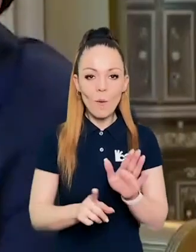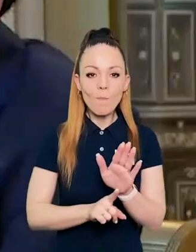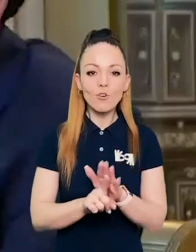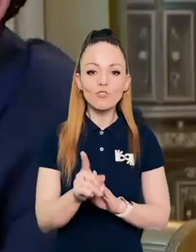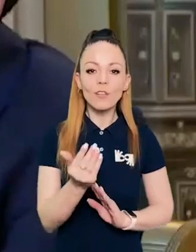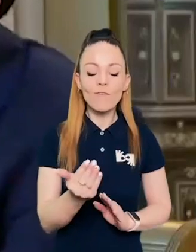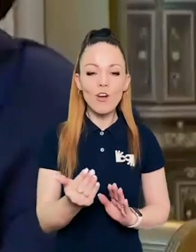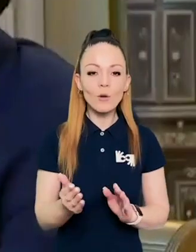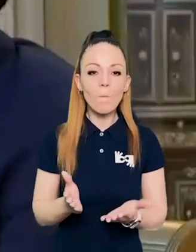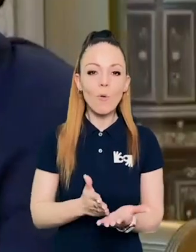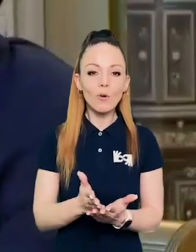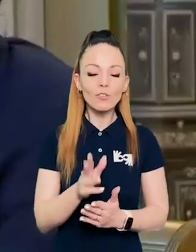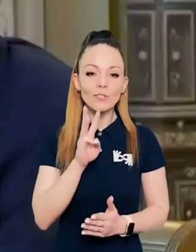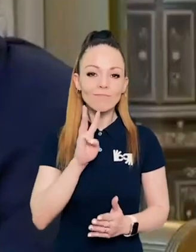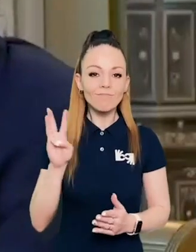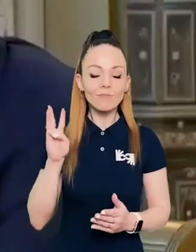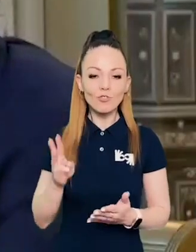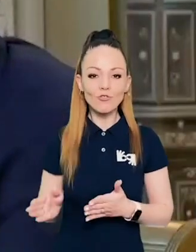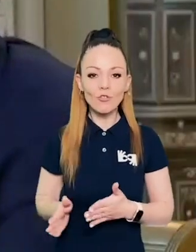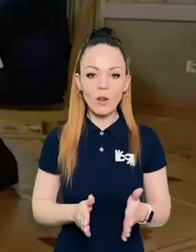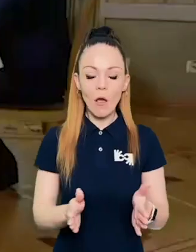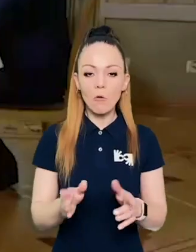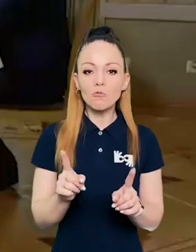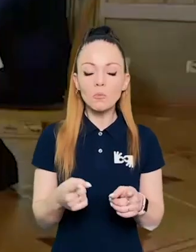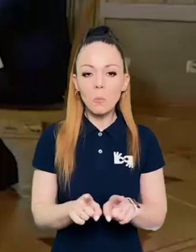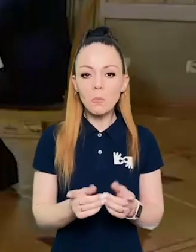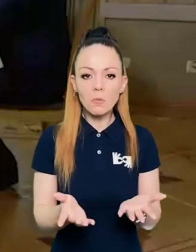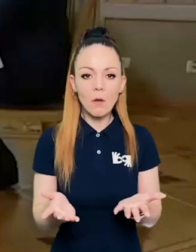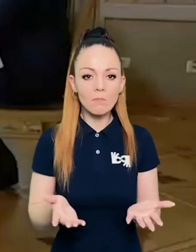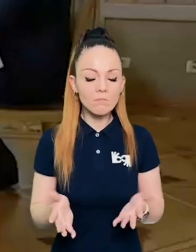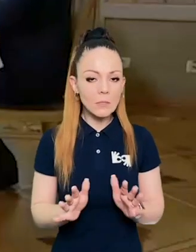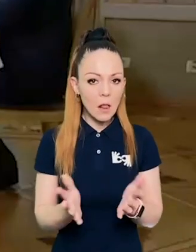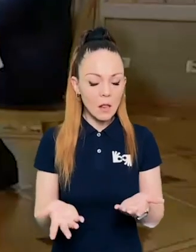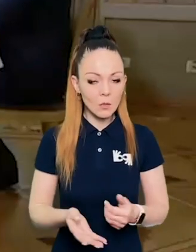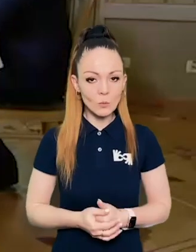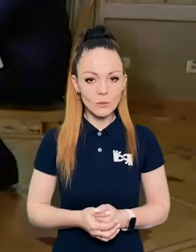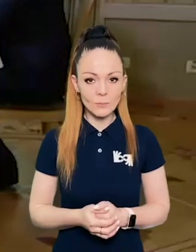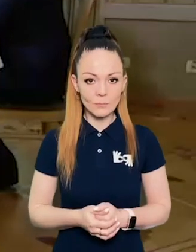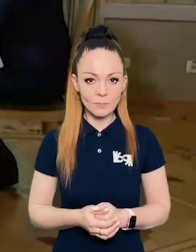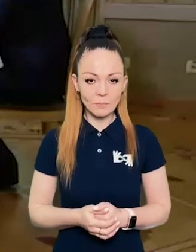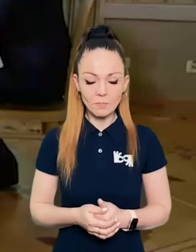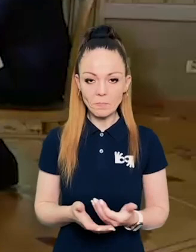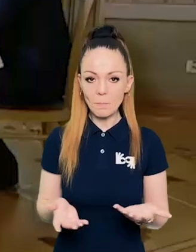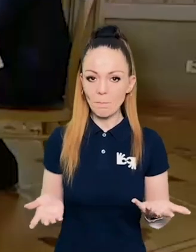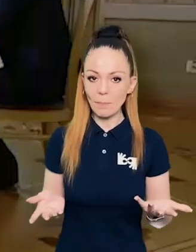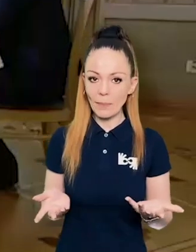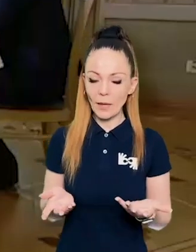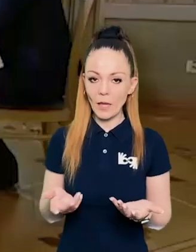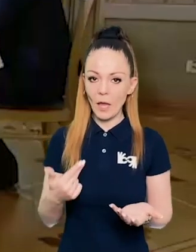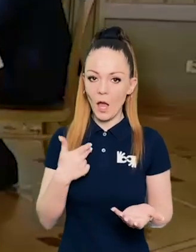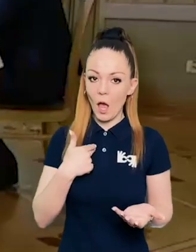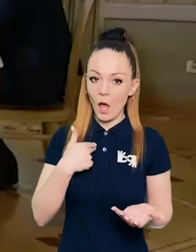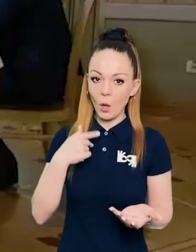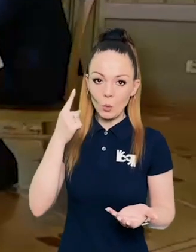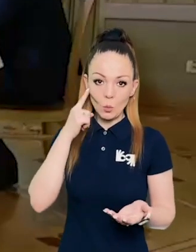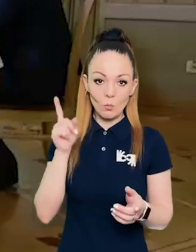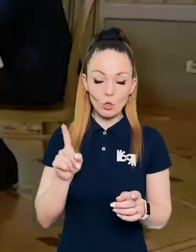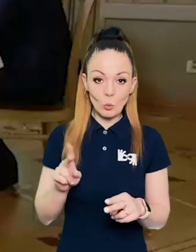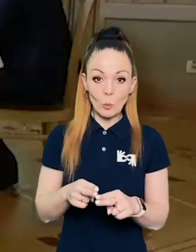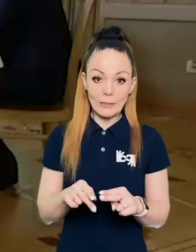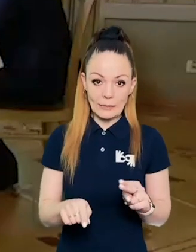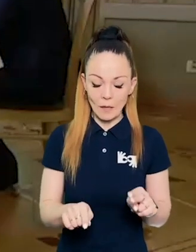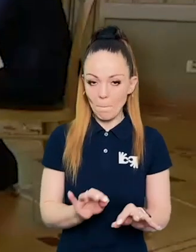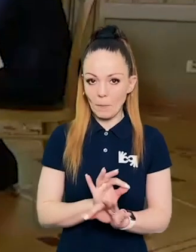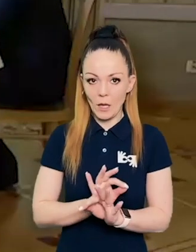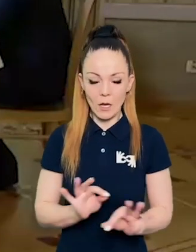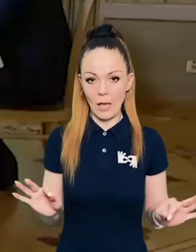які з вами починали ваш політичний шлях. Чому так сталося? Я думаю,